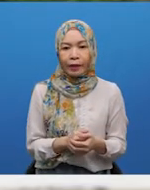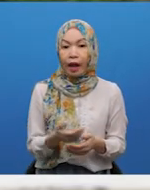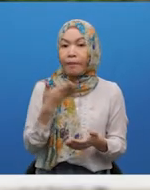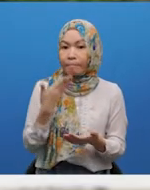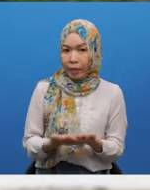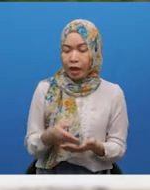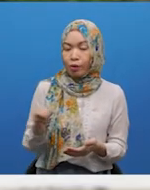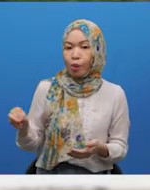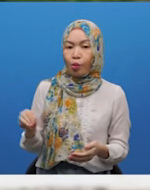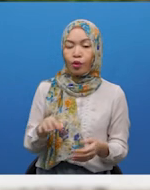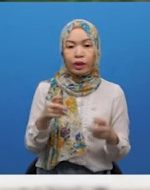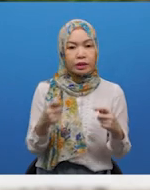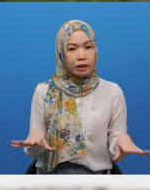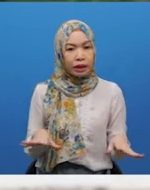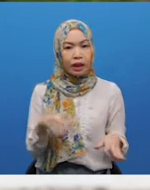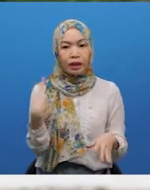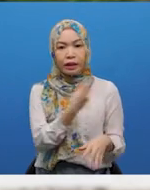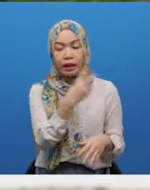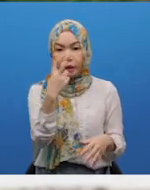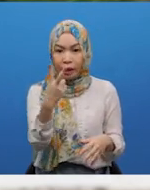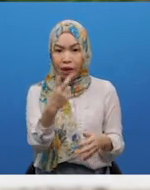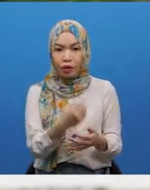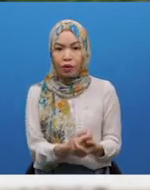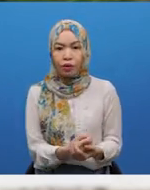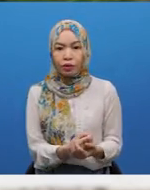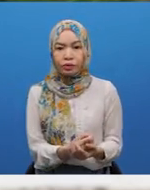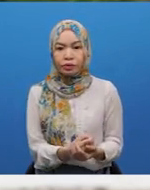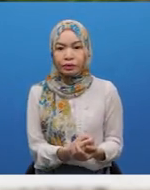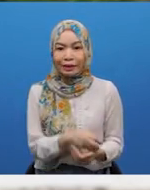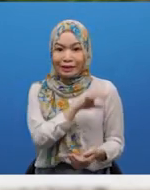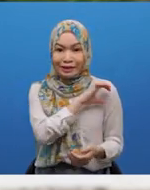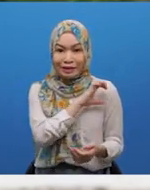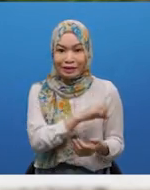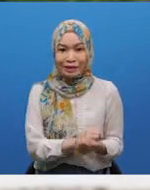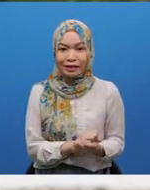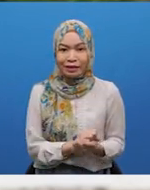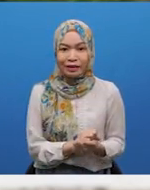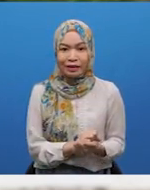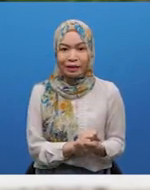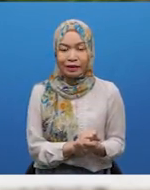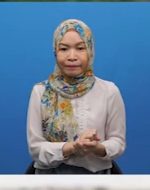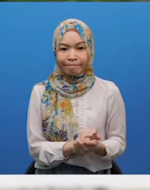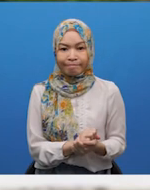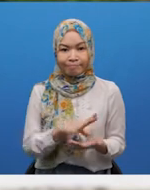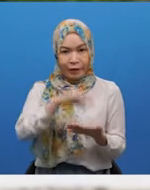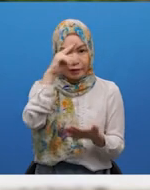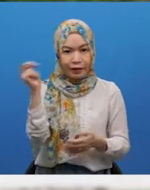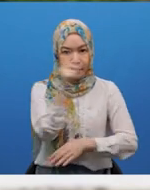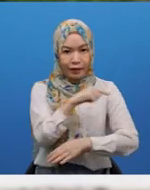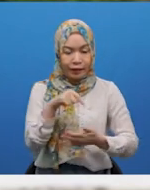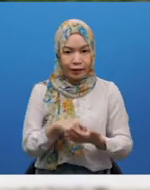kita teliti beberapa aspek sastera dalam puisi ini, sekarang kita lihat pula pengajaran